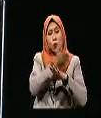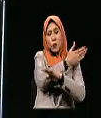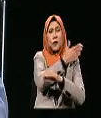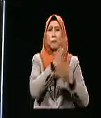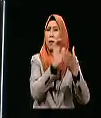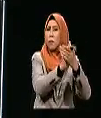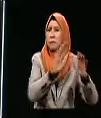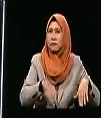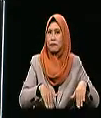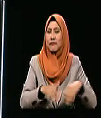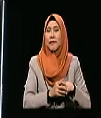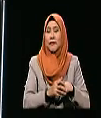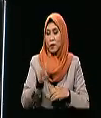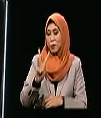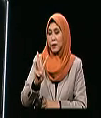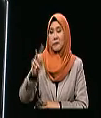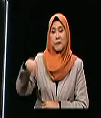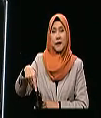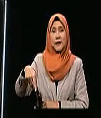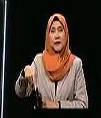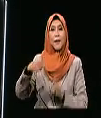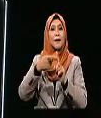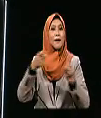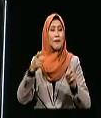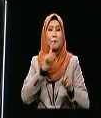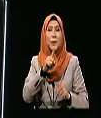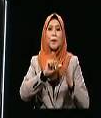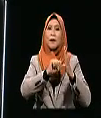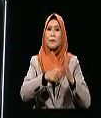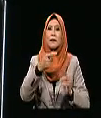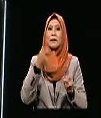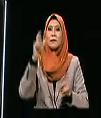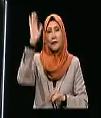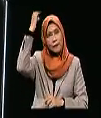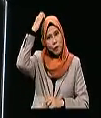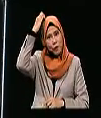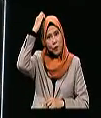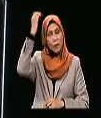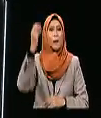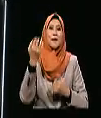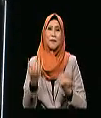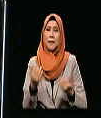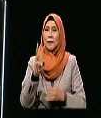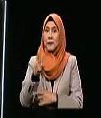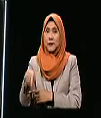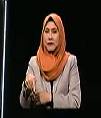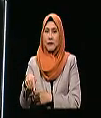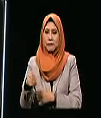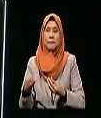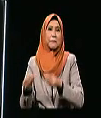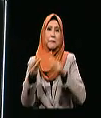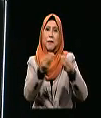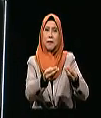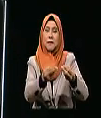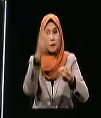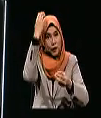Jadi wilayah sendiri sebenarnya asal daripada Selangor dan kerajaan Selangor telah menguntukkan kawasan ini kepada